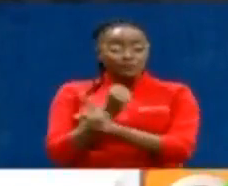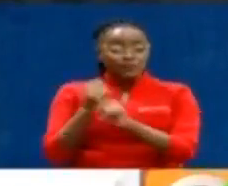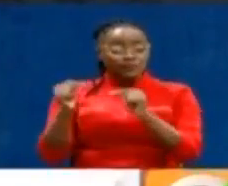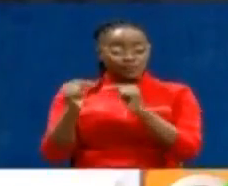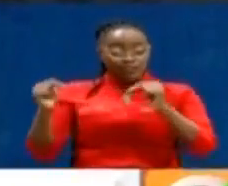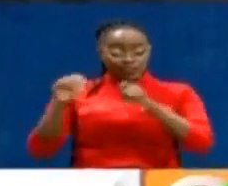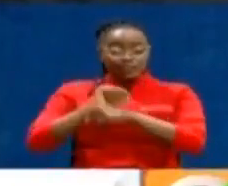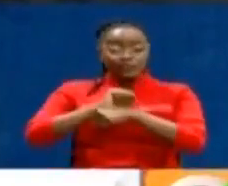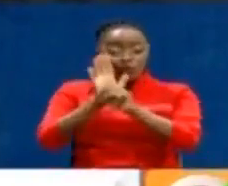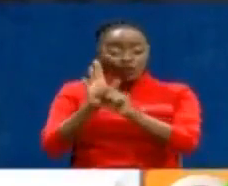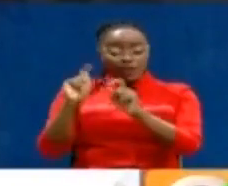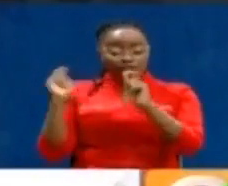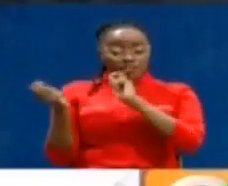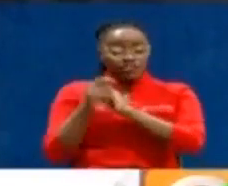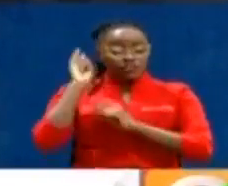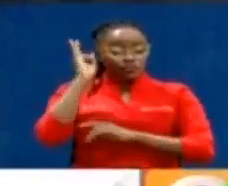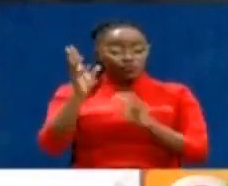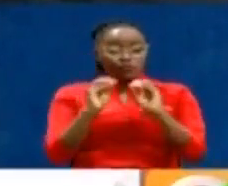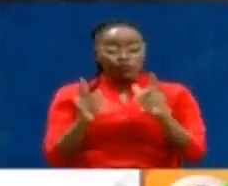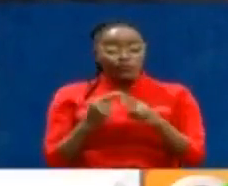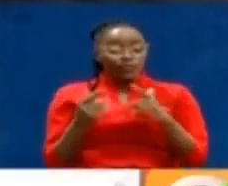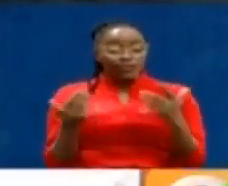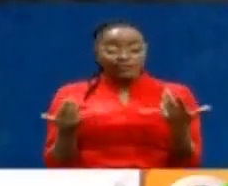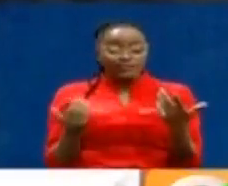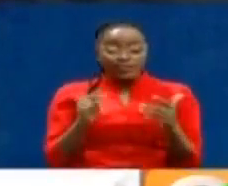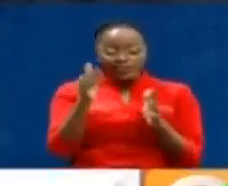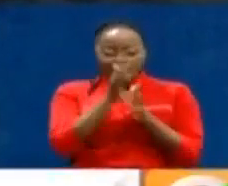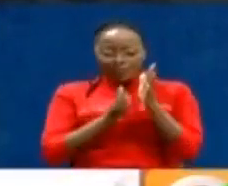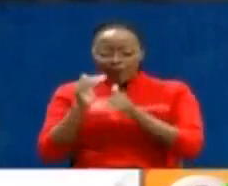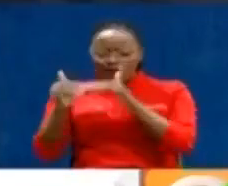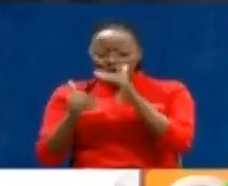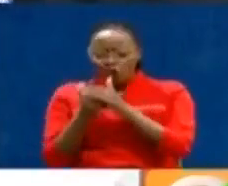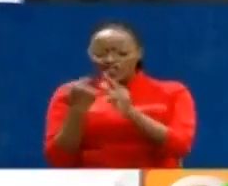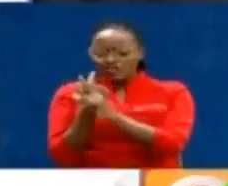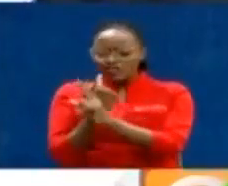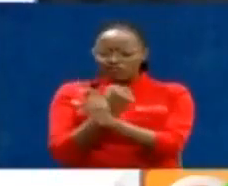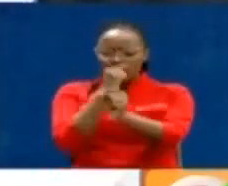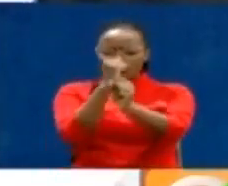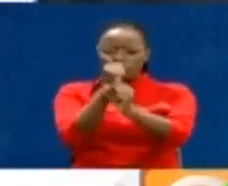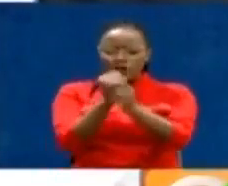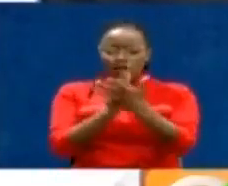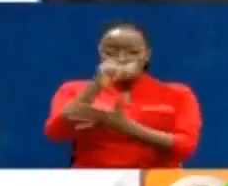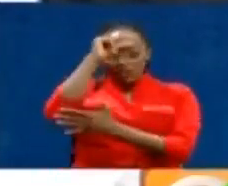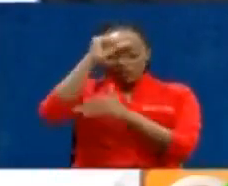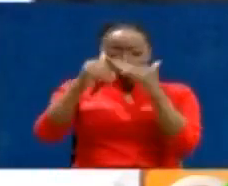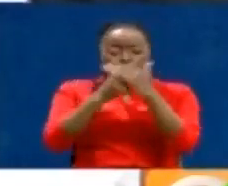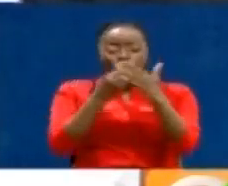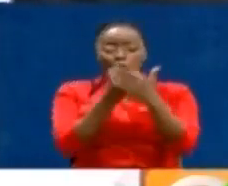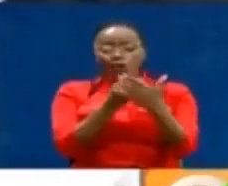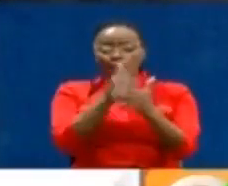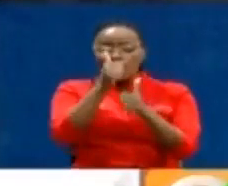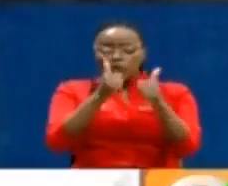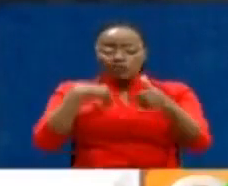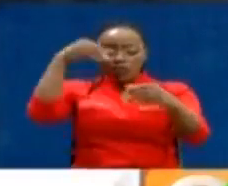kupambana na ugonjwa huu hazitabadilika, mikakati hii yote ambayo imewekwa na serikali na pesa zote ambazo